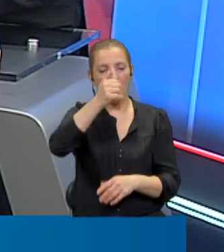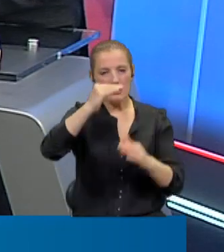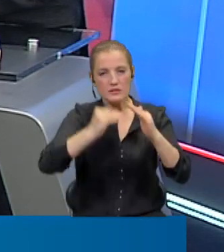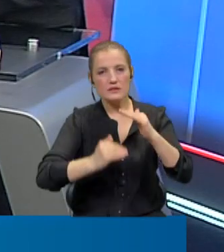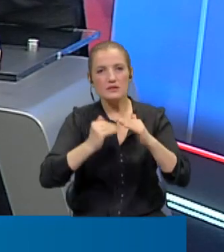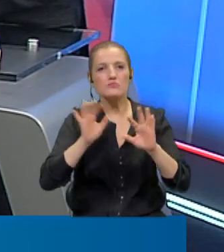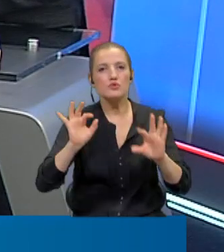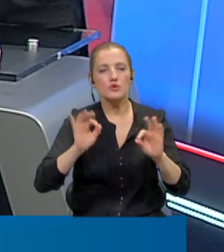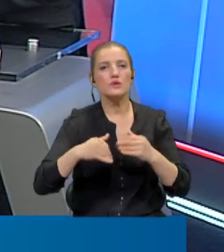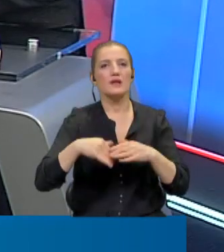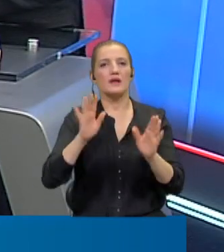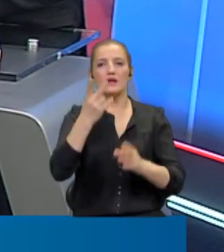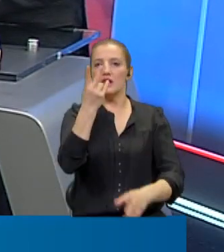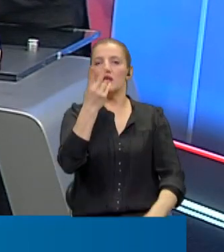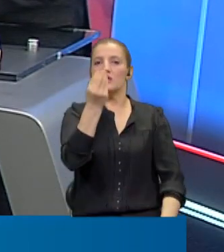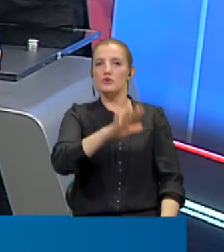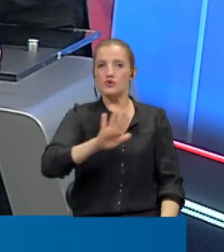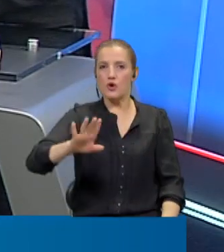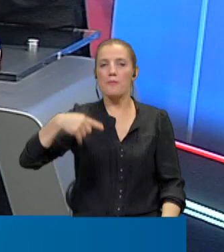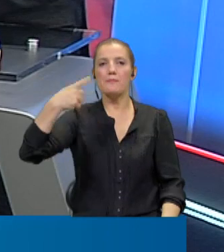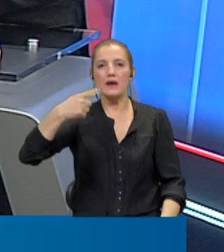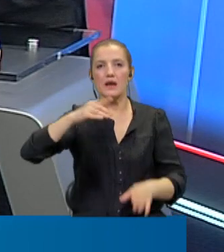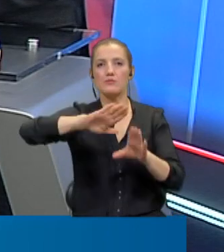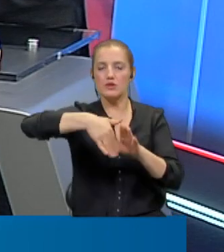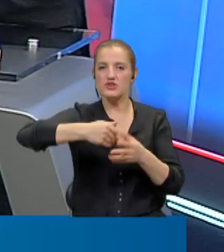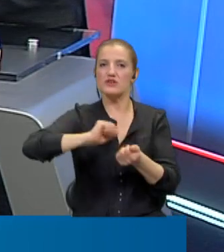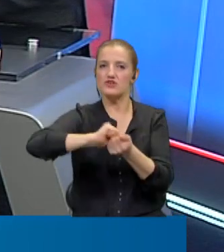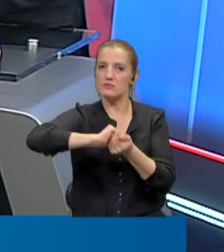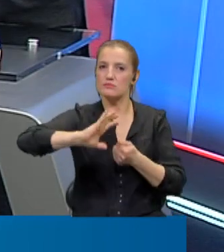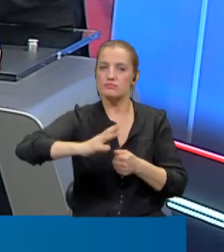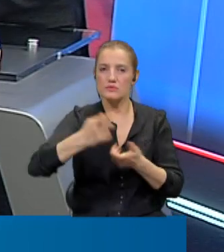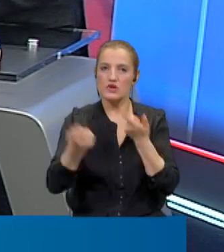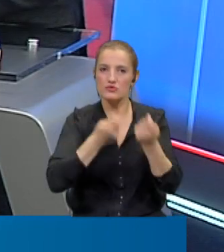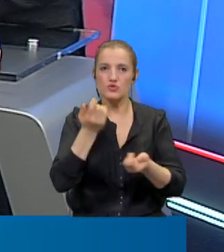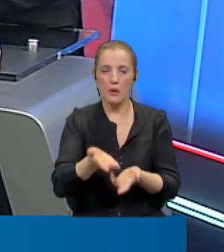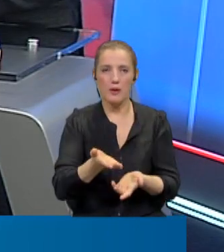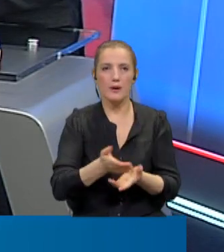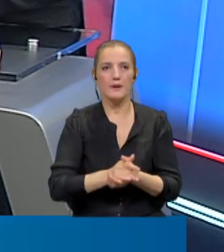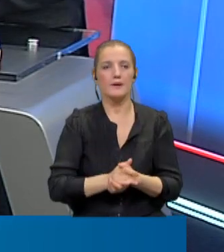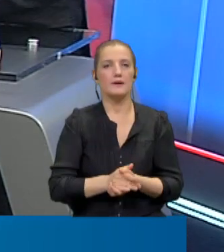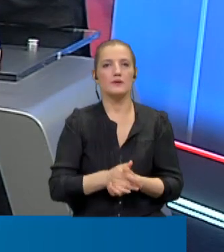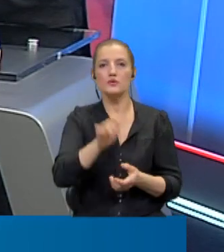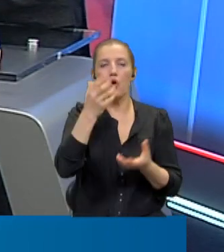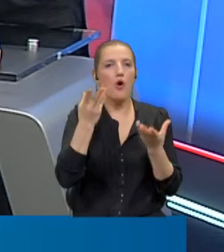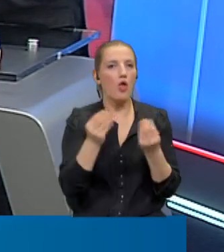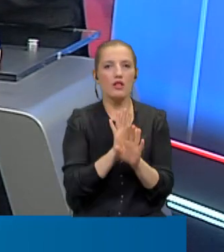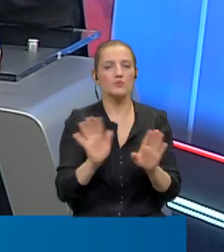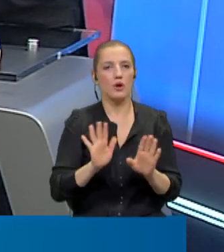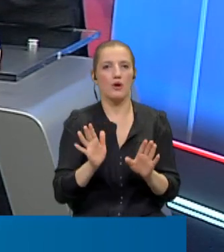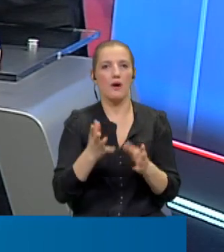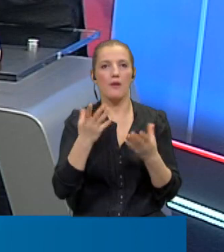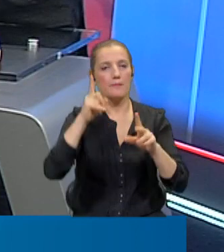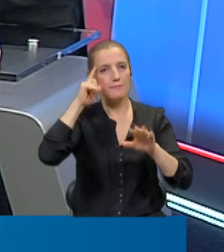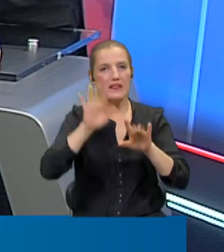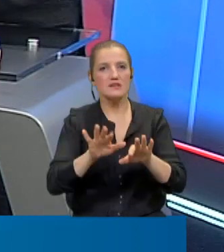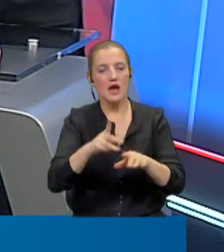mümkün değil olmuyor zaten ya 2 bu makine çalışıyor bulaşık makinesi çamaşır makinesi tabi Yani olmuyor işte ne bileyim